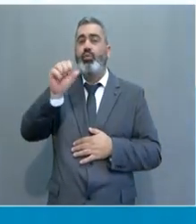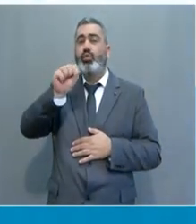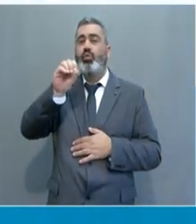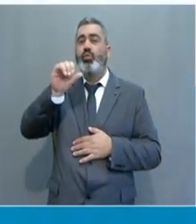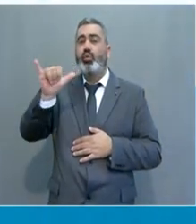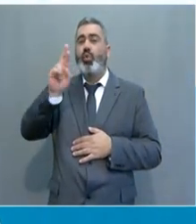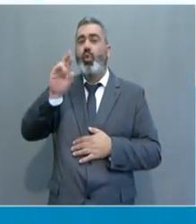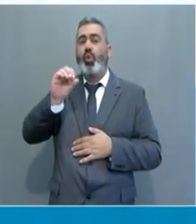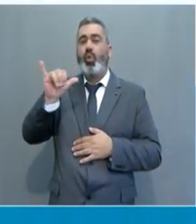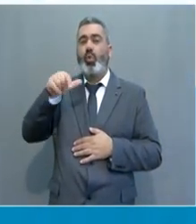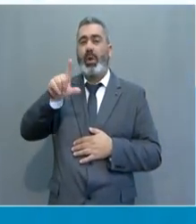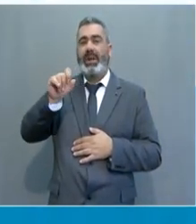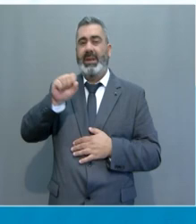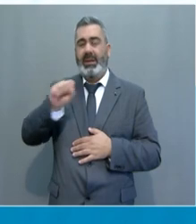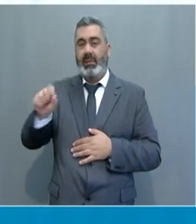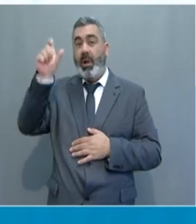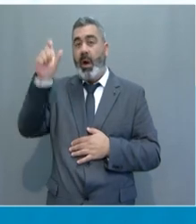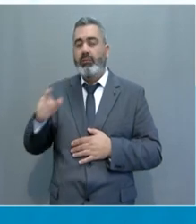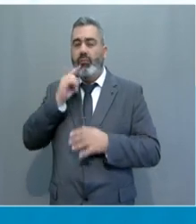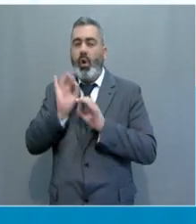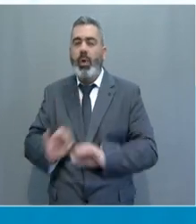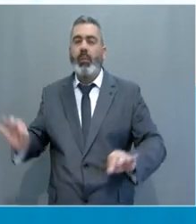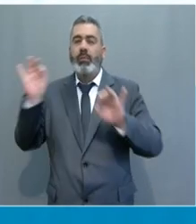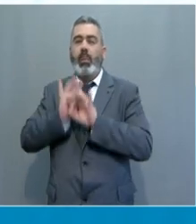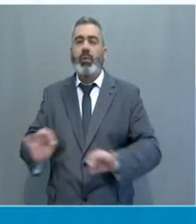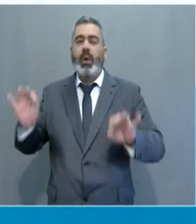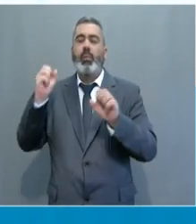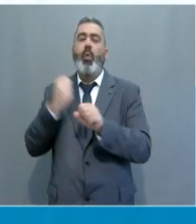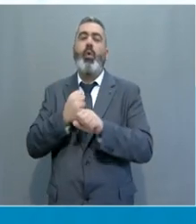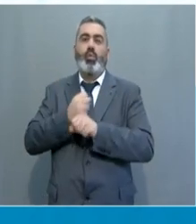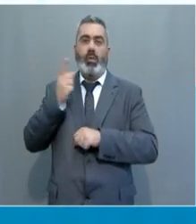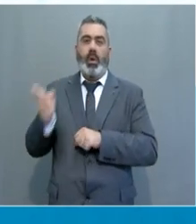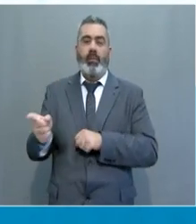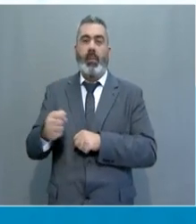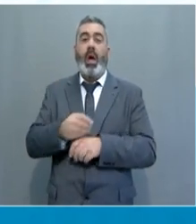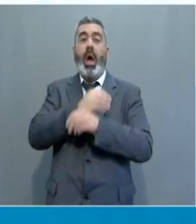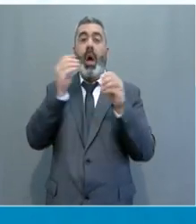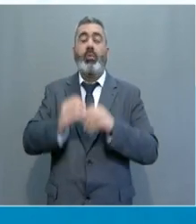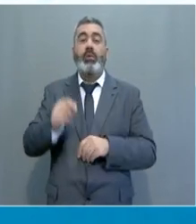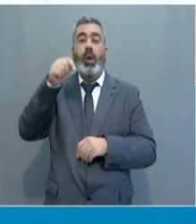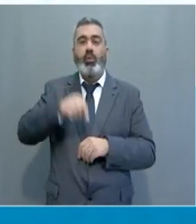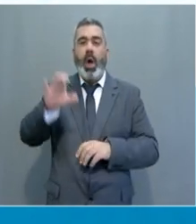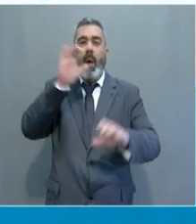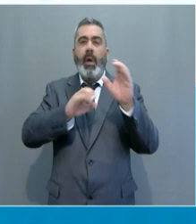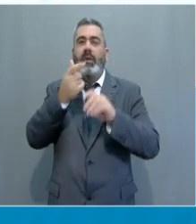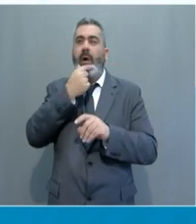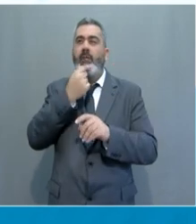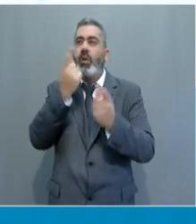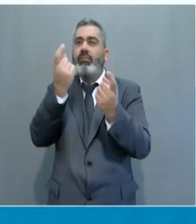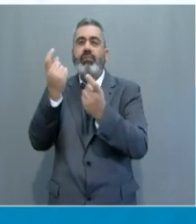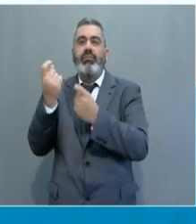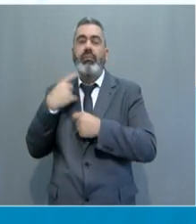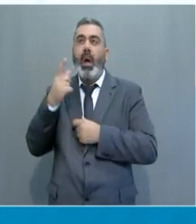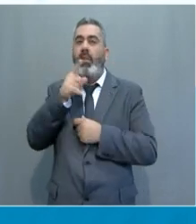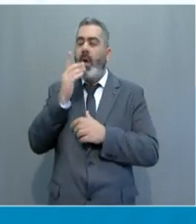έκανε προετοιμάζοντας το σχέδιο αυτό, είναι πια εξαιρετικά ελκυστικό για έναν επενδυτή